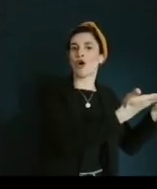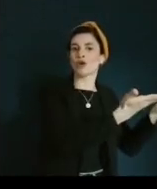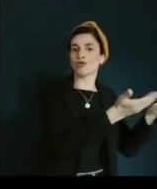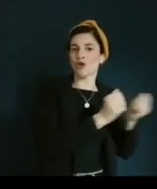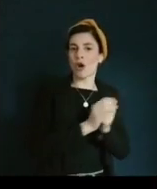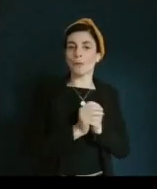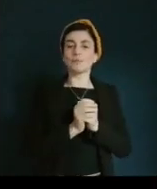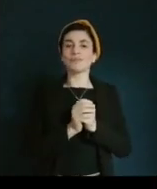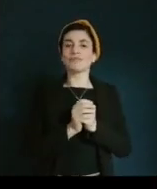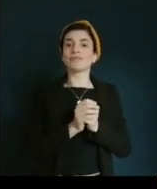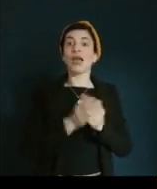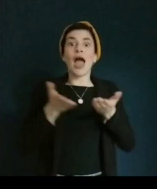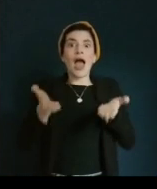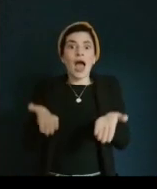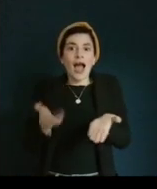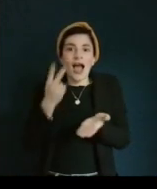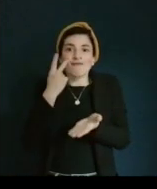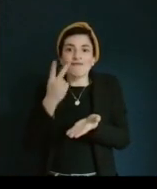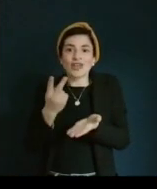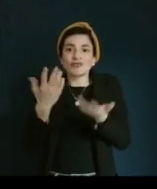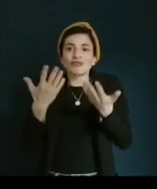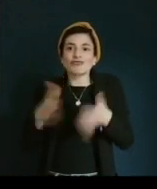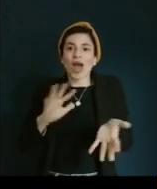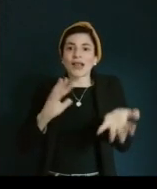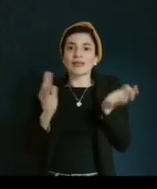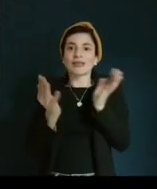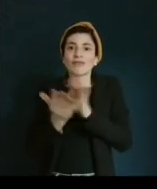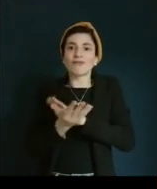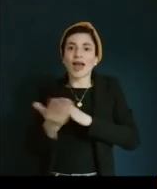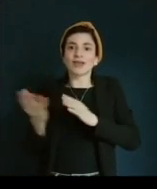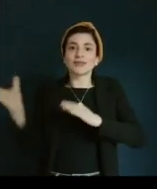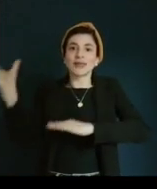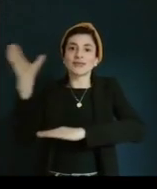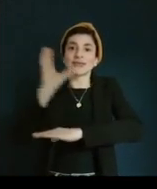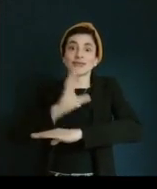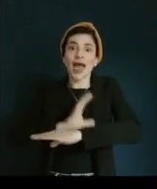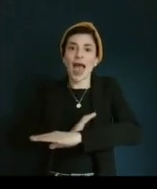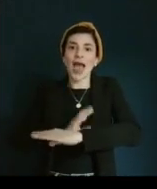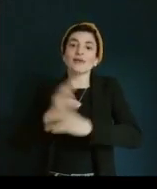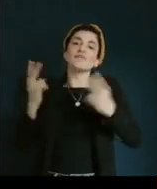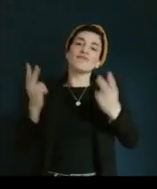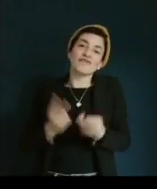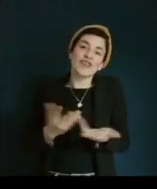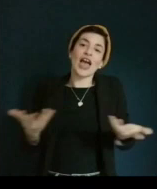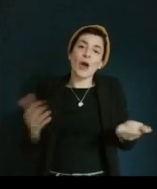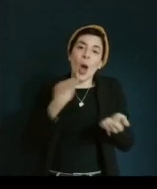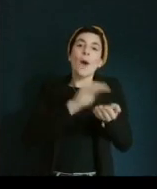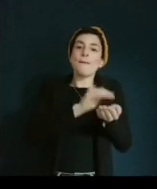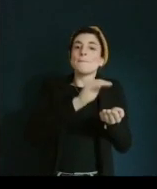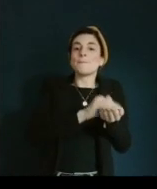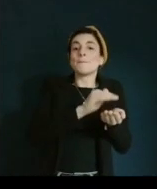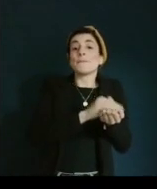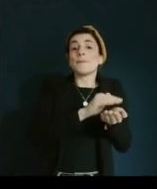forno. Ebbene sì, come vi sarete accorti, è già diventata sera. D'altronde il pane ha dei tempi